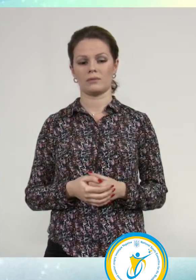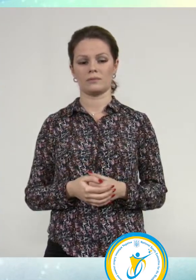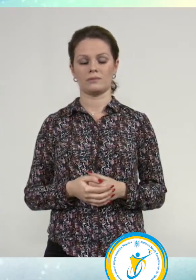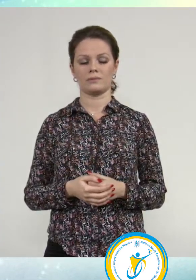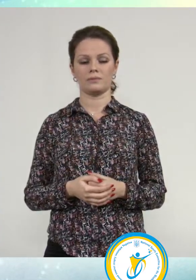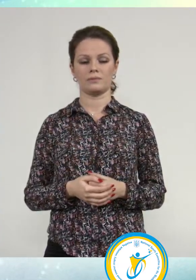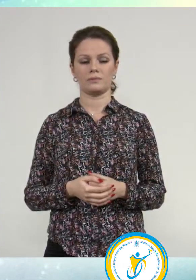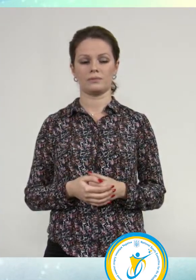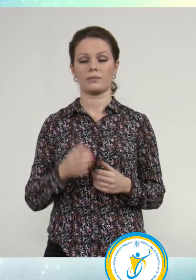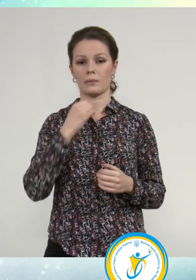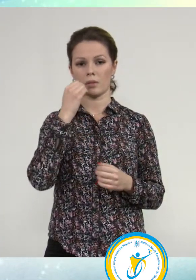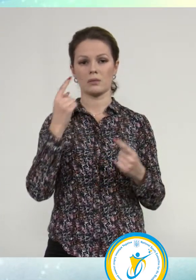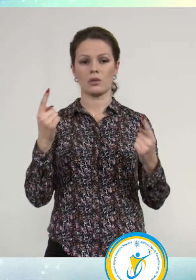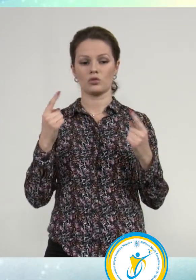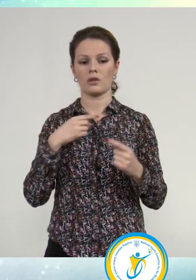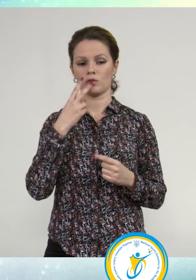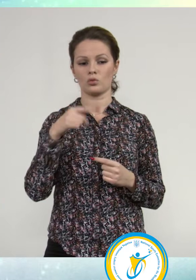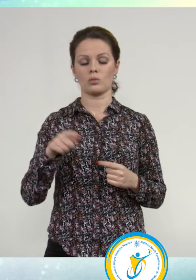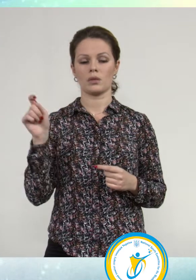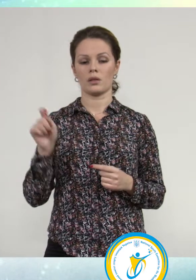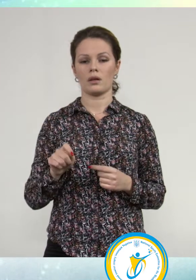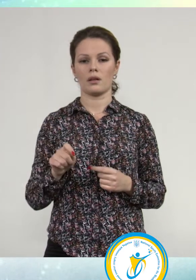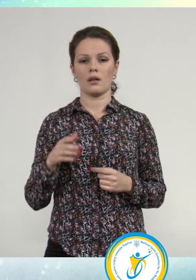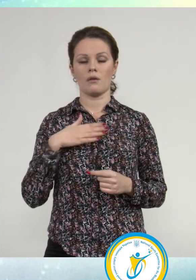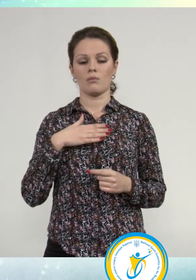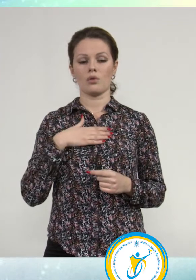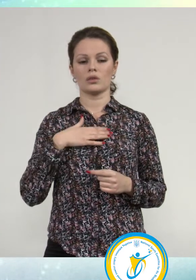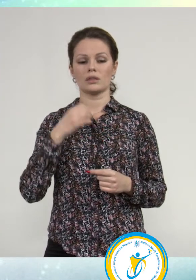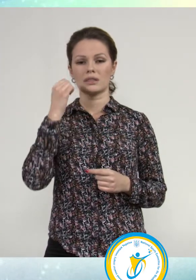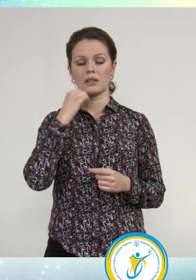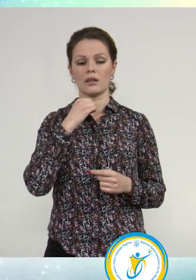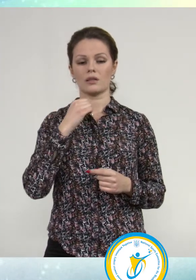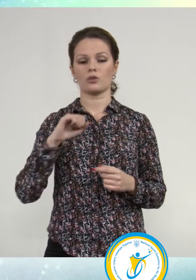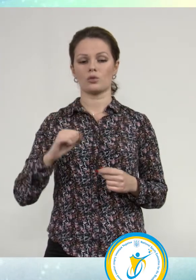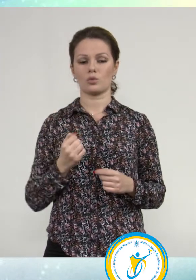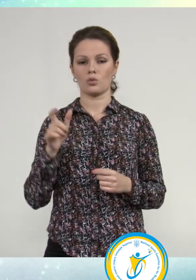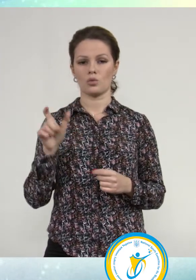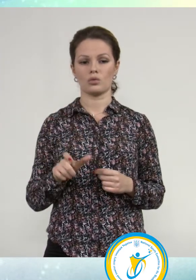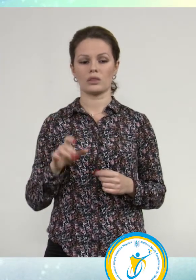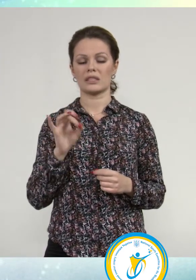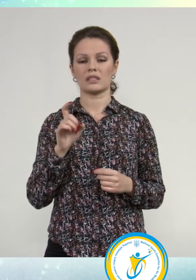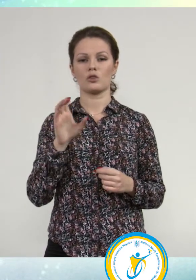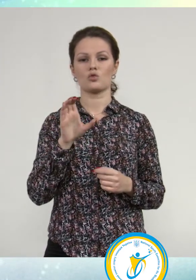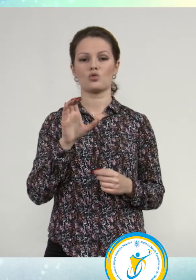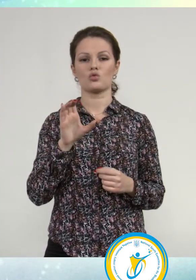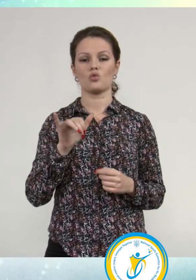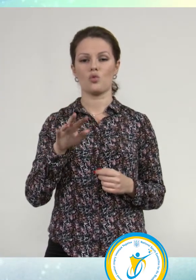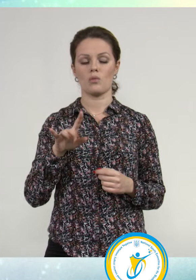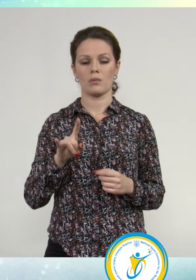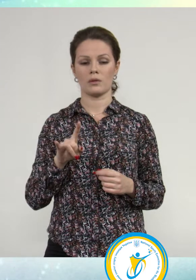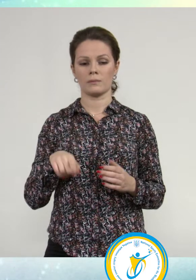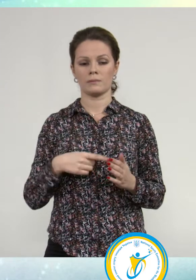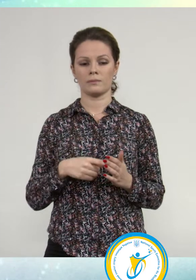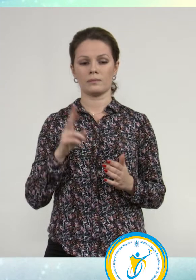Четырехколесный. Спасибо большое. Я вижу, тут приехал мой старый друг. Сум еще вместе